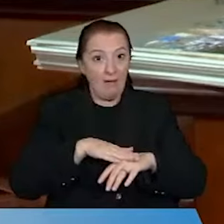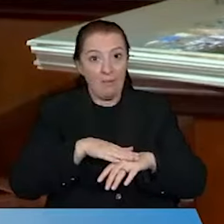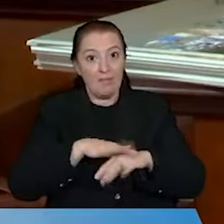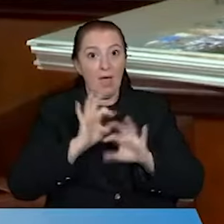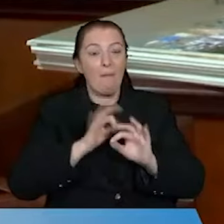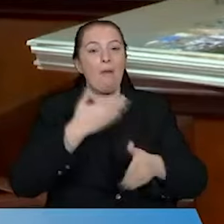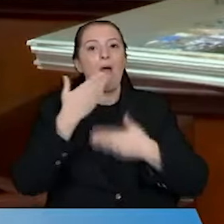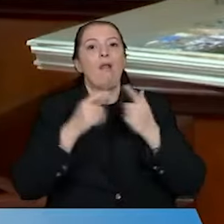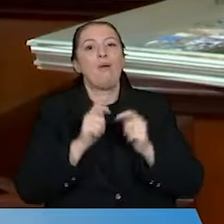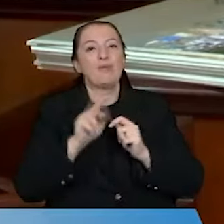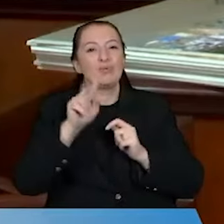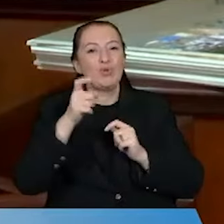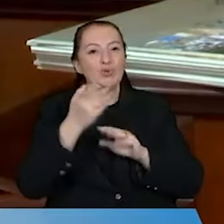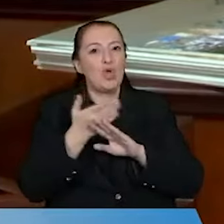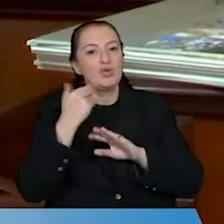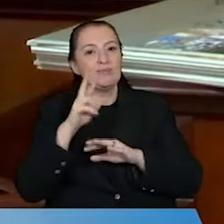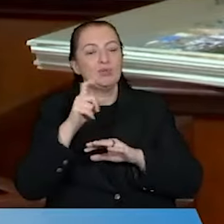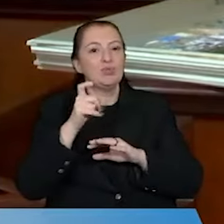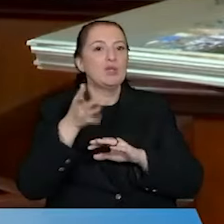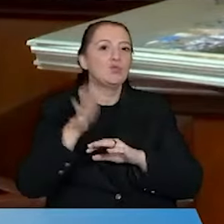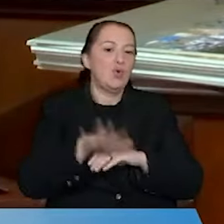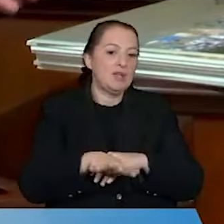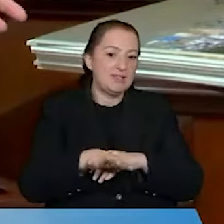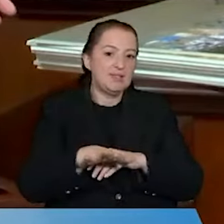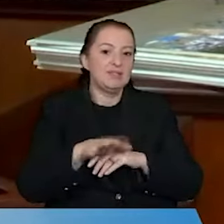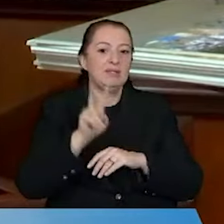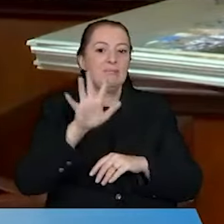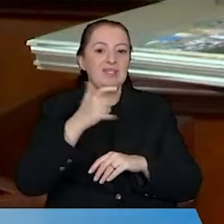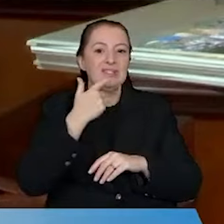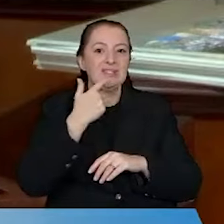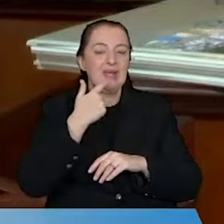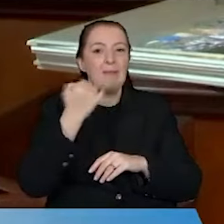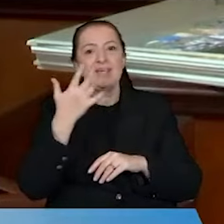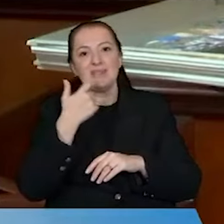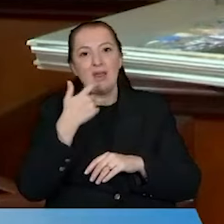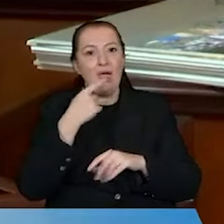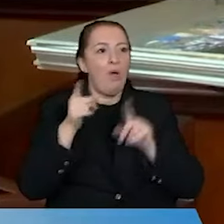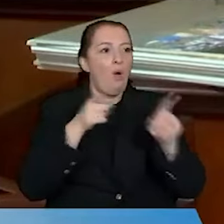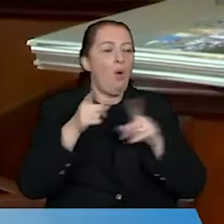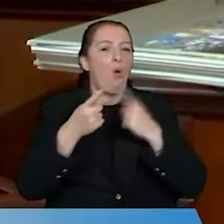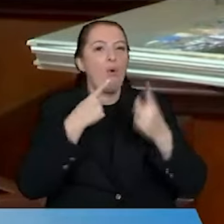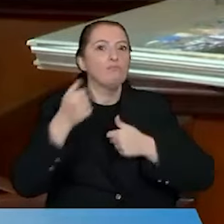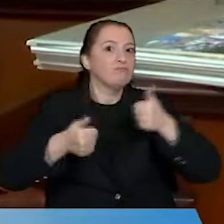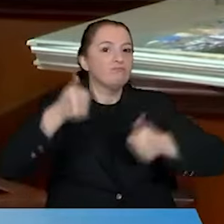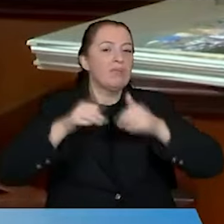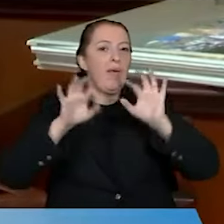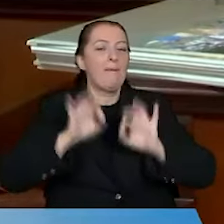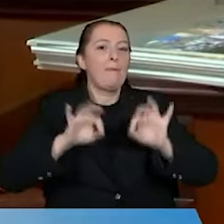hep anlatıyorlar. 2019'dan öncesi, 2019'dan sonrası 25 yılımız, 5 yılınız diye bir kıyaslama